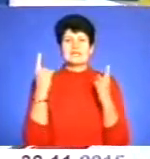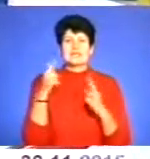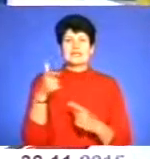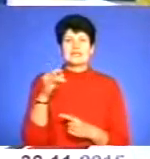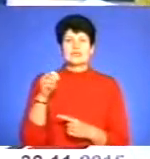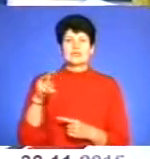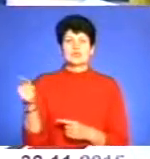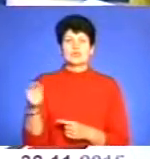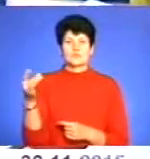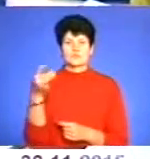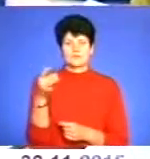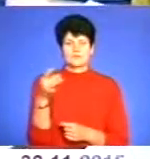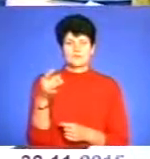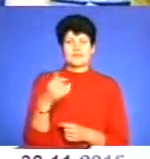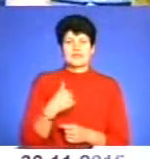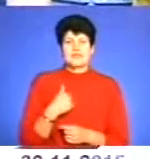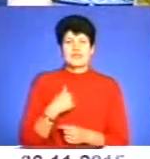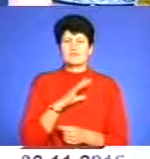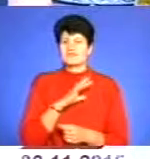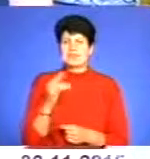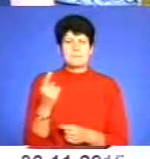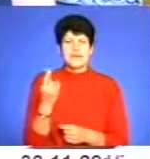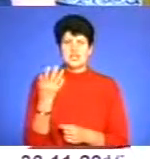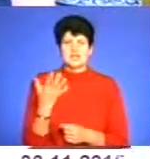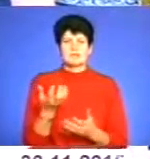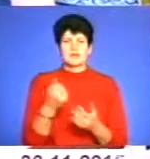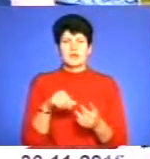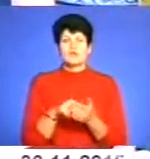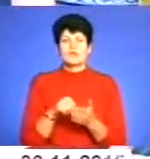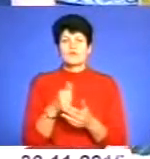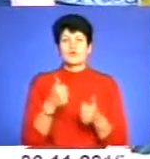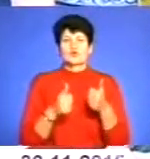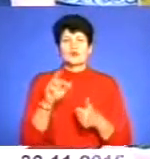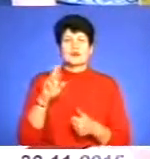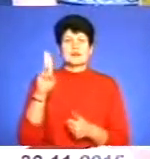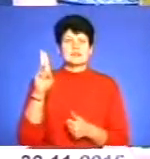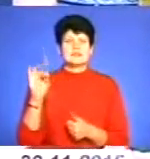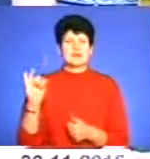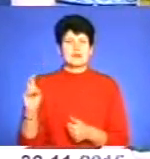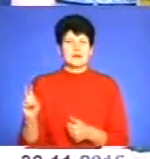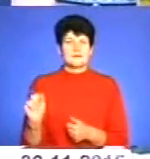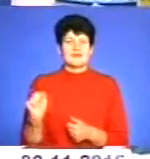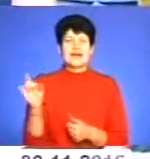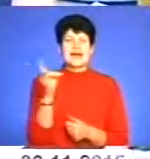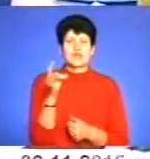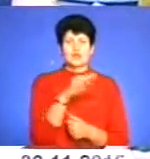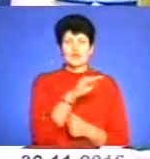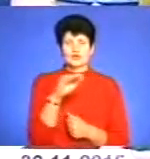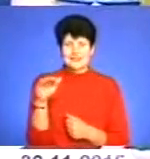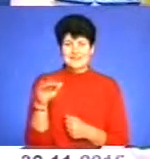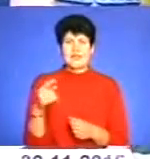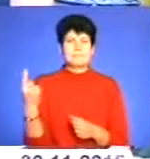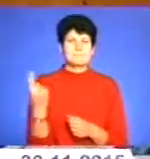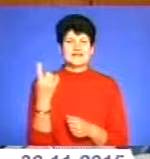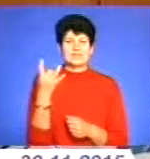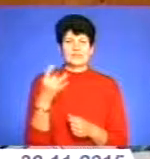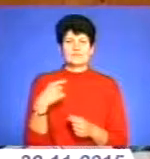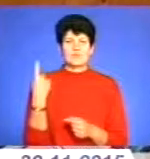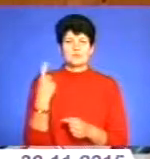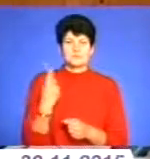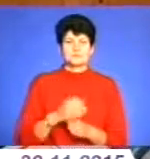Тернопільського району. Я вже не перший раз беру участь в конкурсі Яцика районного рівня і вперше обласного.